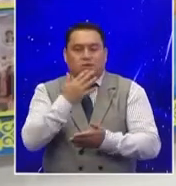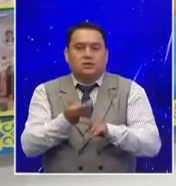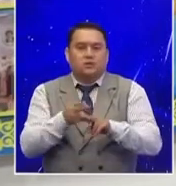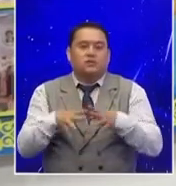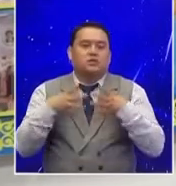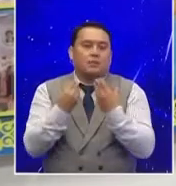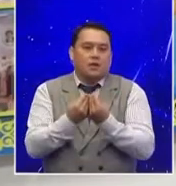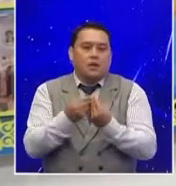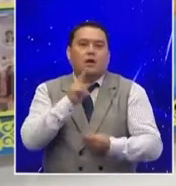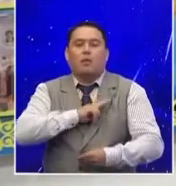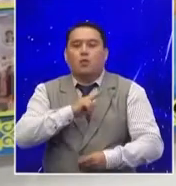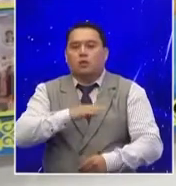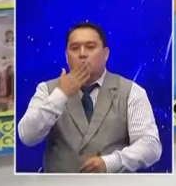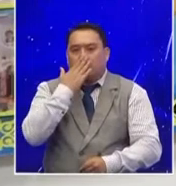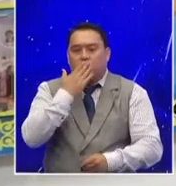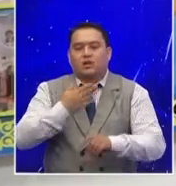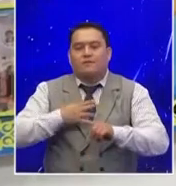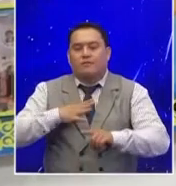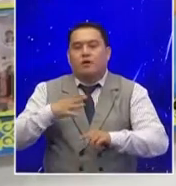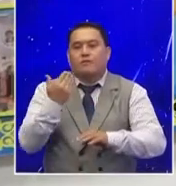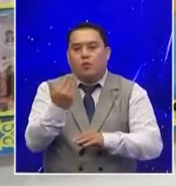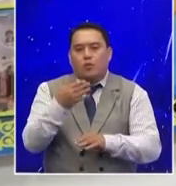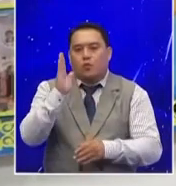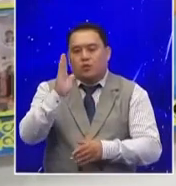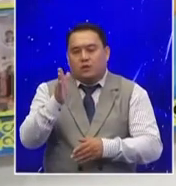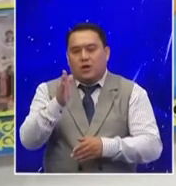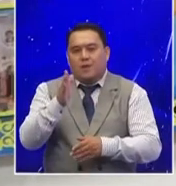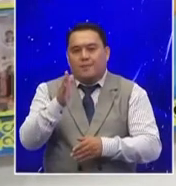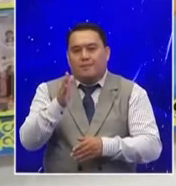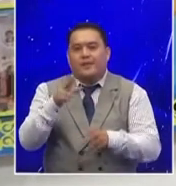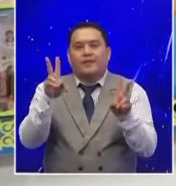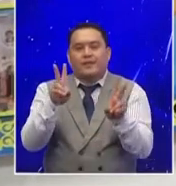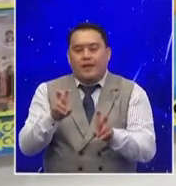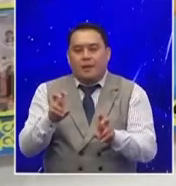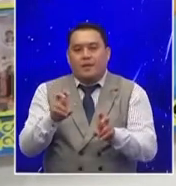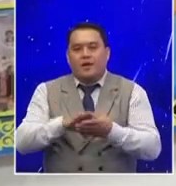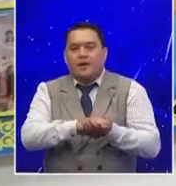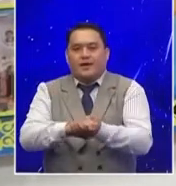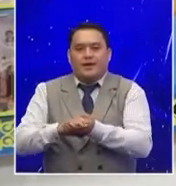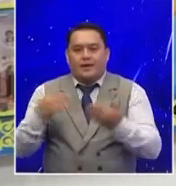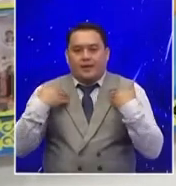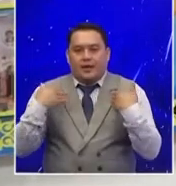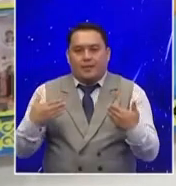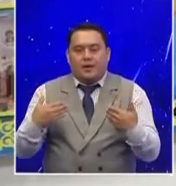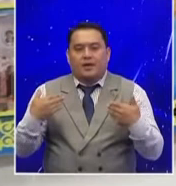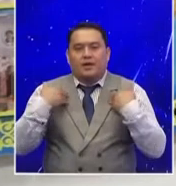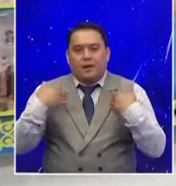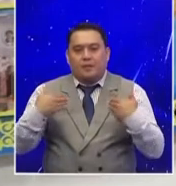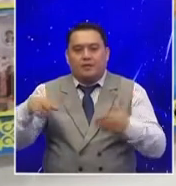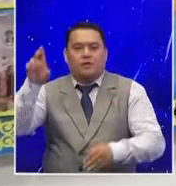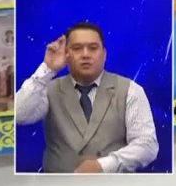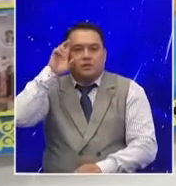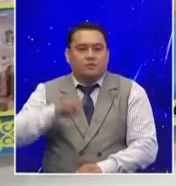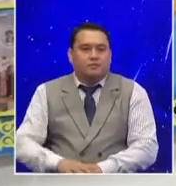семьи. И работа нашего Совета матерей идет по теме «Крепкая семья, крепкое